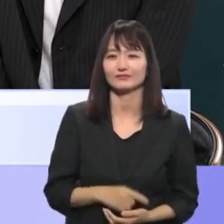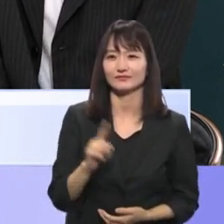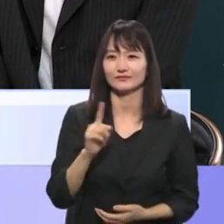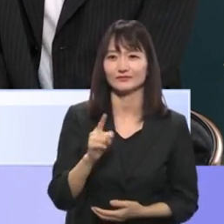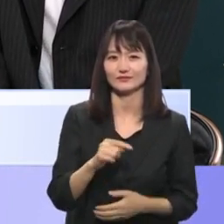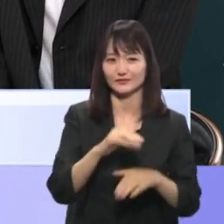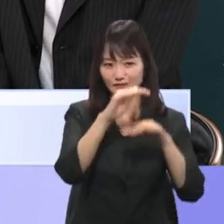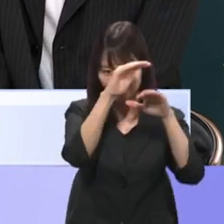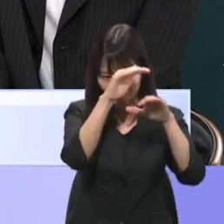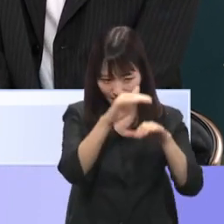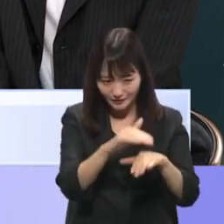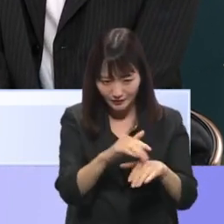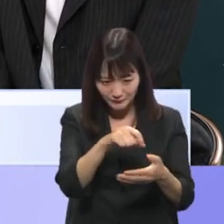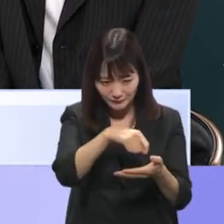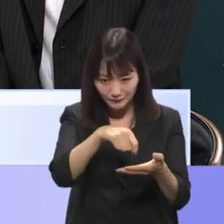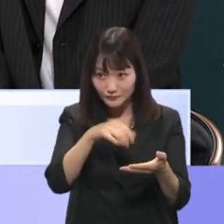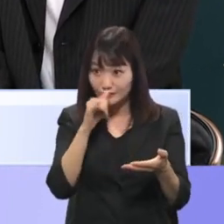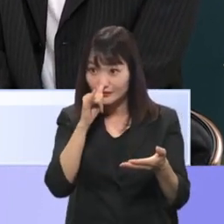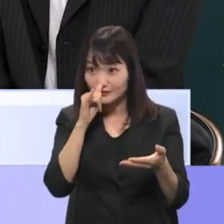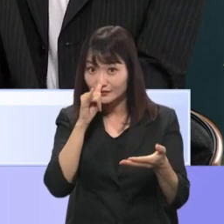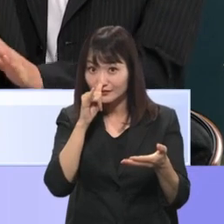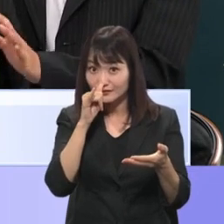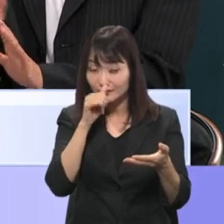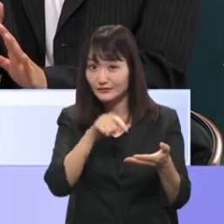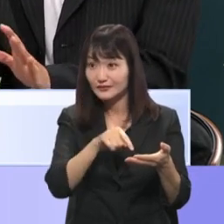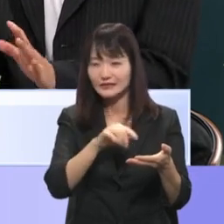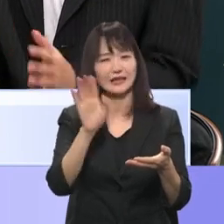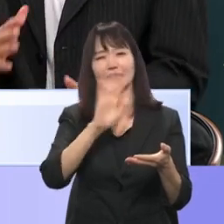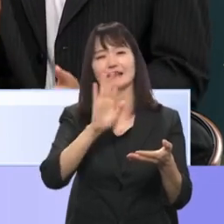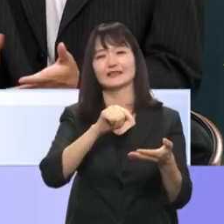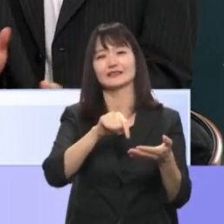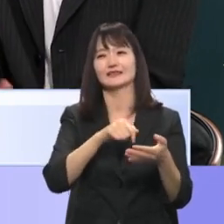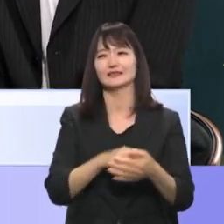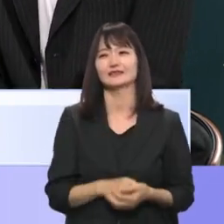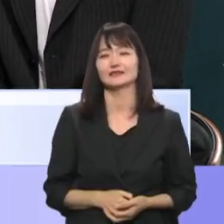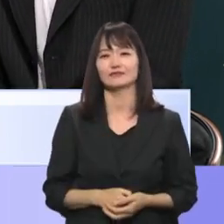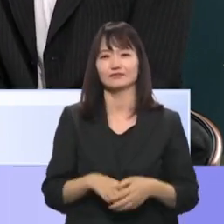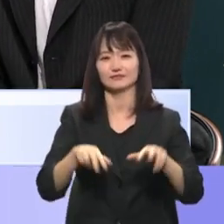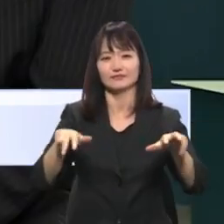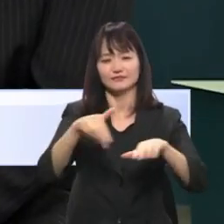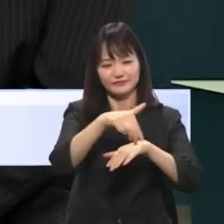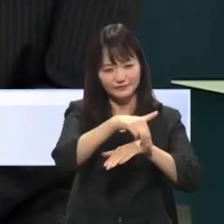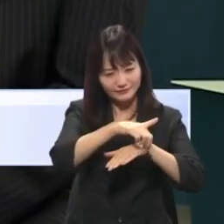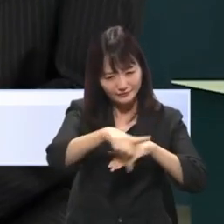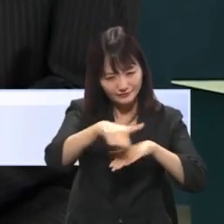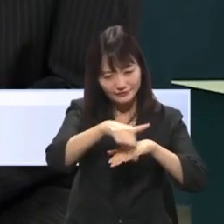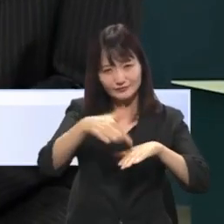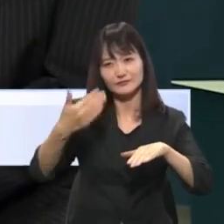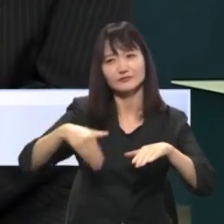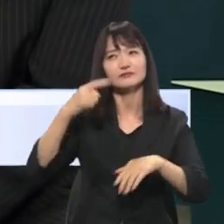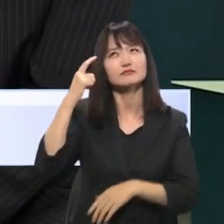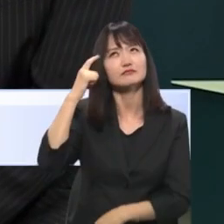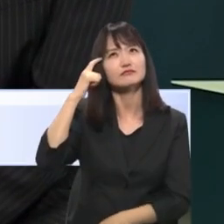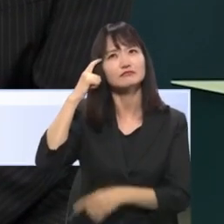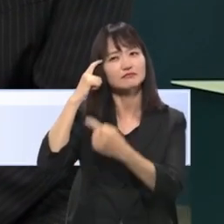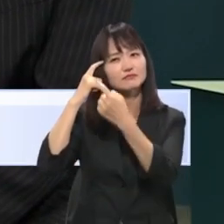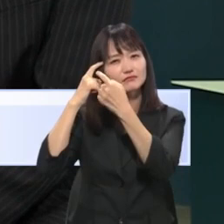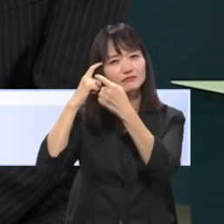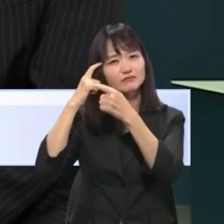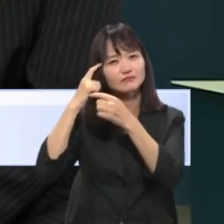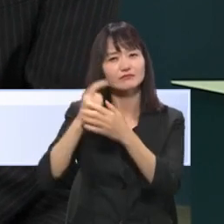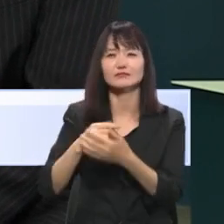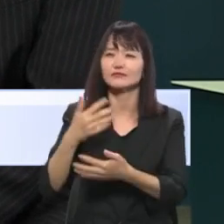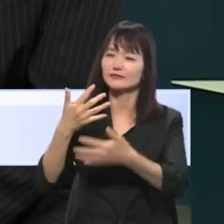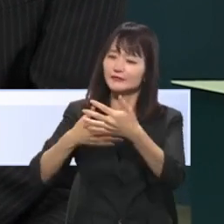시나리오 작업을 하고 계신다던지 그건 아닌가요 그런 것까지 아직 그러니까 뭐 기획 단계는 아예 없는데 그냥 생각으로 너무